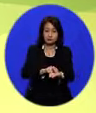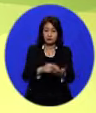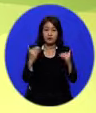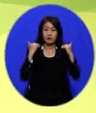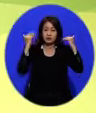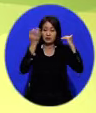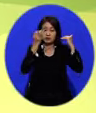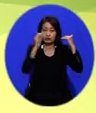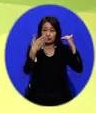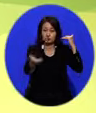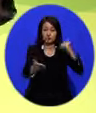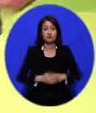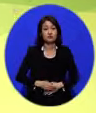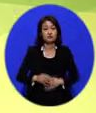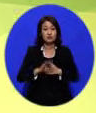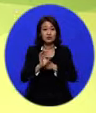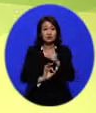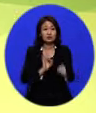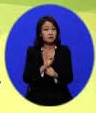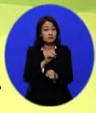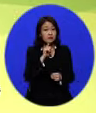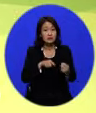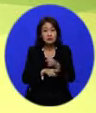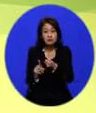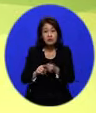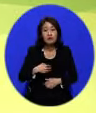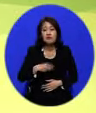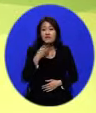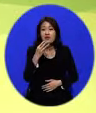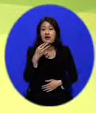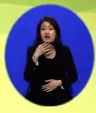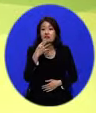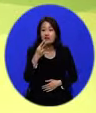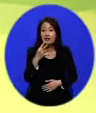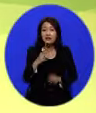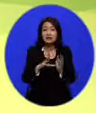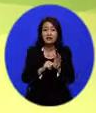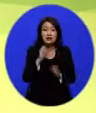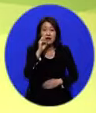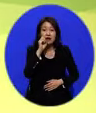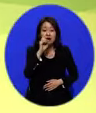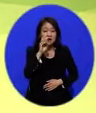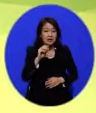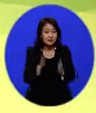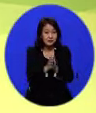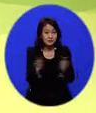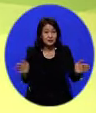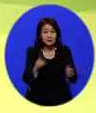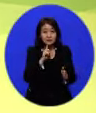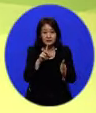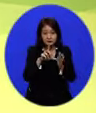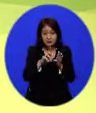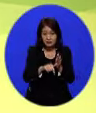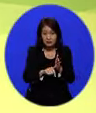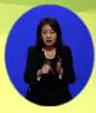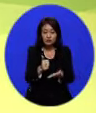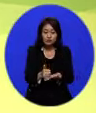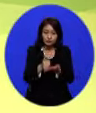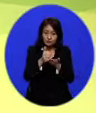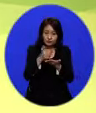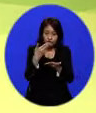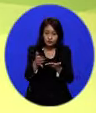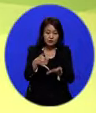성인으로서. 그러면 제가 10년이라고 말하는 건요. 우리가 3살, 4살 정도 되면 말이 굉장히 튀어요. 네. 그럴 때